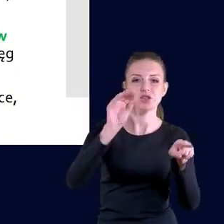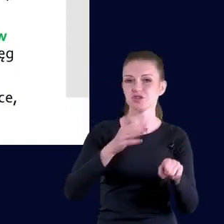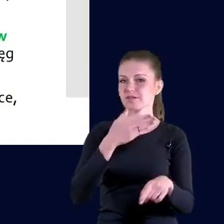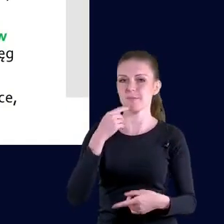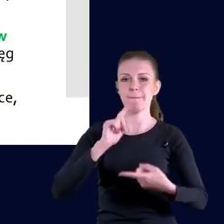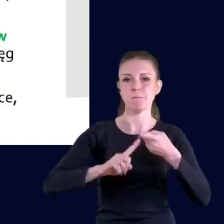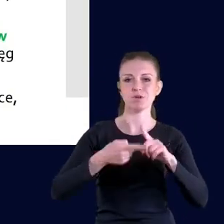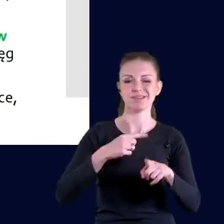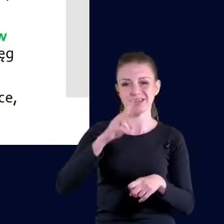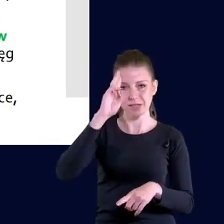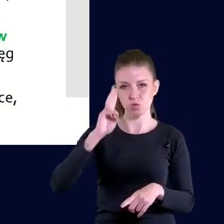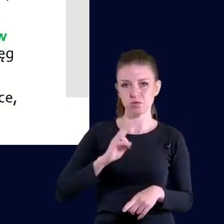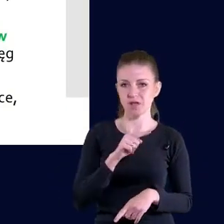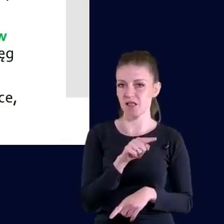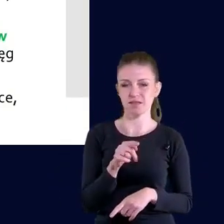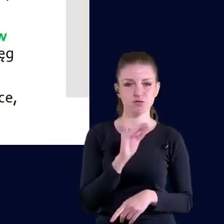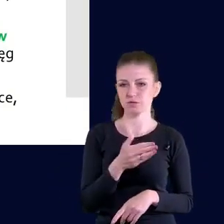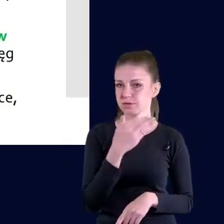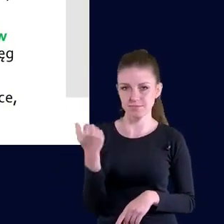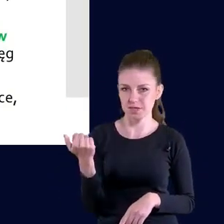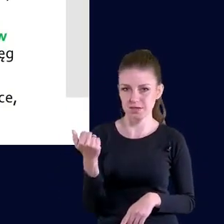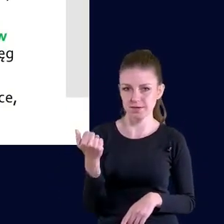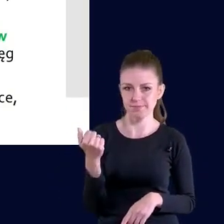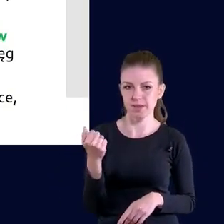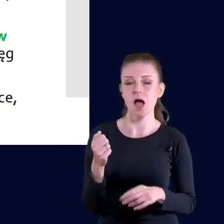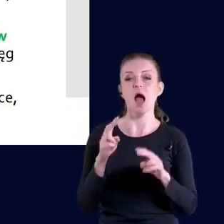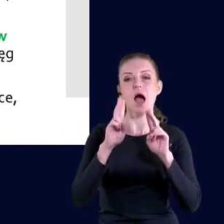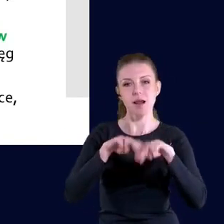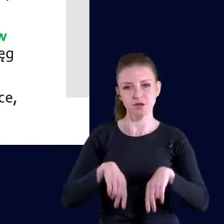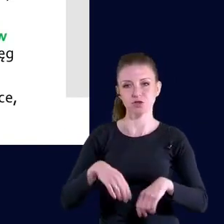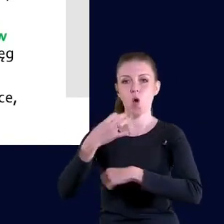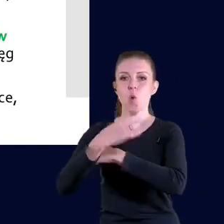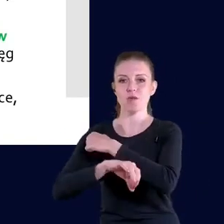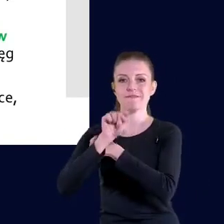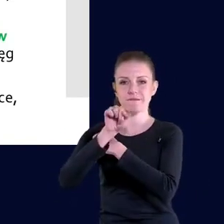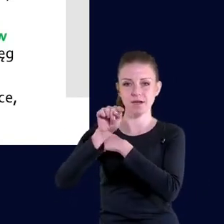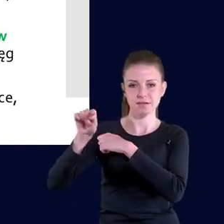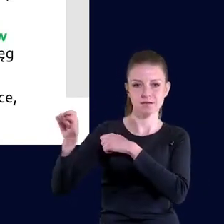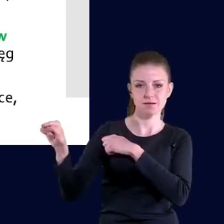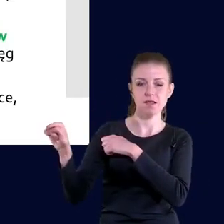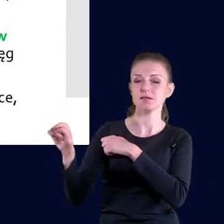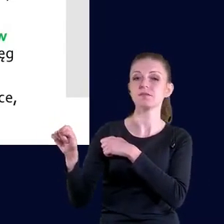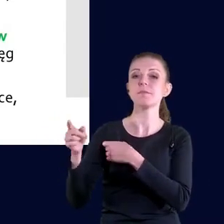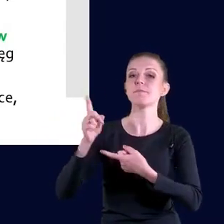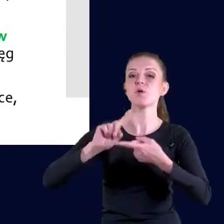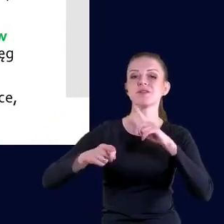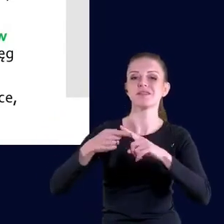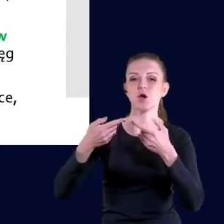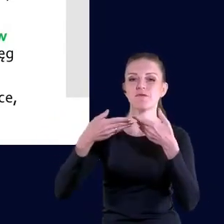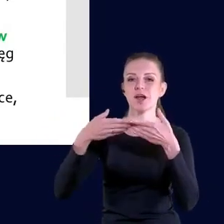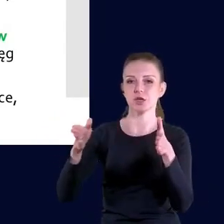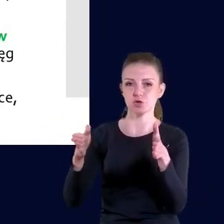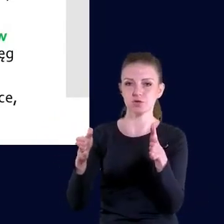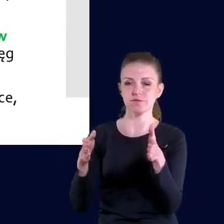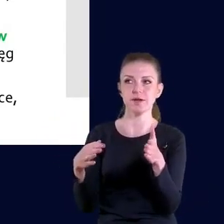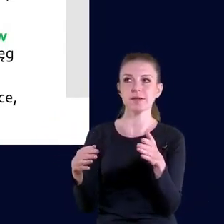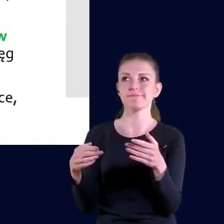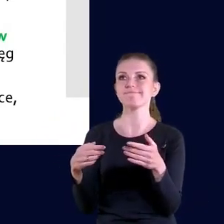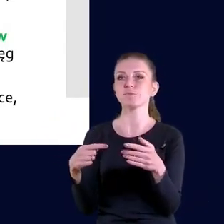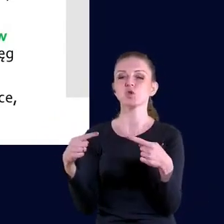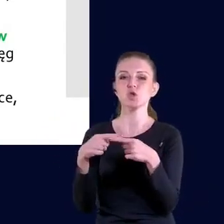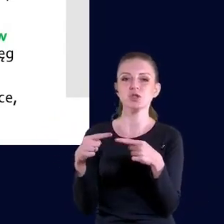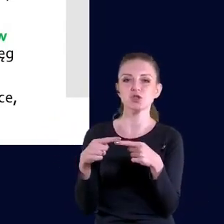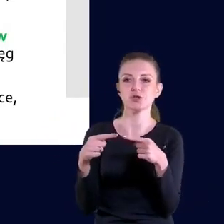polityk instytucjonalnych na pozostałych uniwersytetach polityki od wartościowe dotyczą różnych